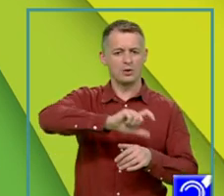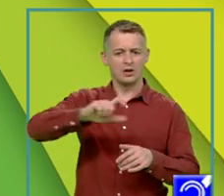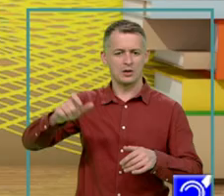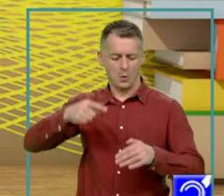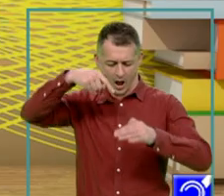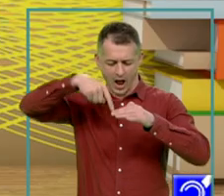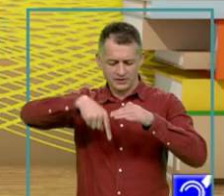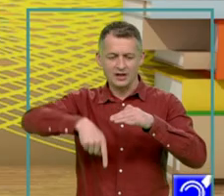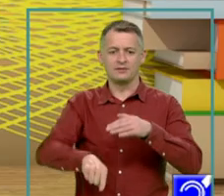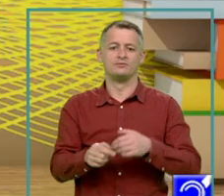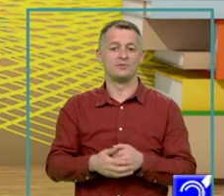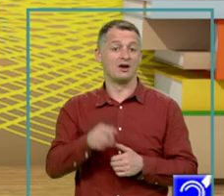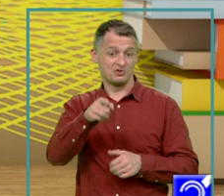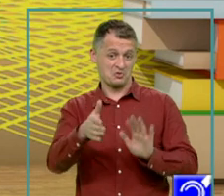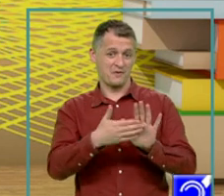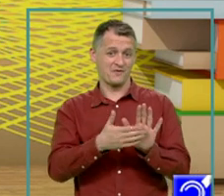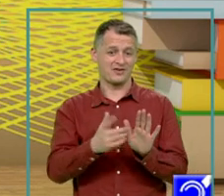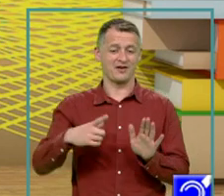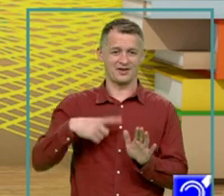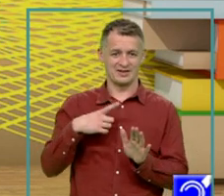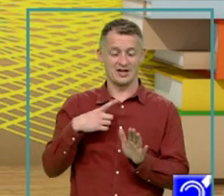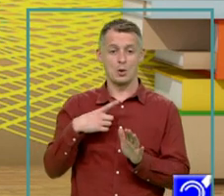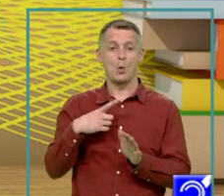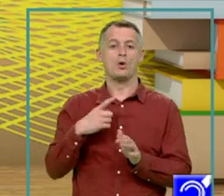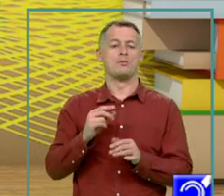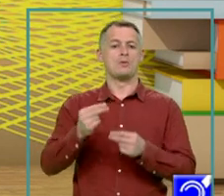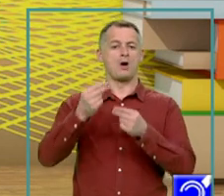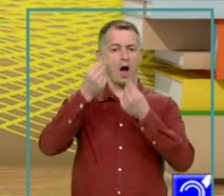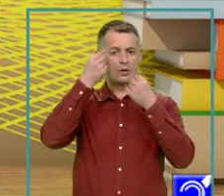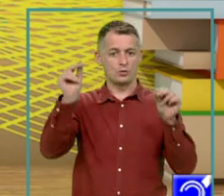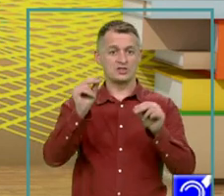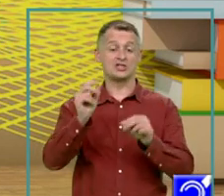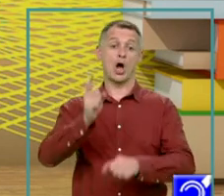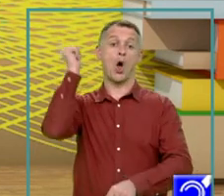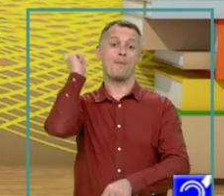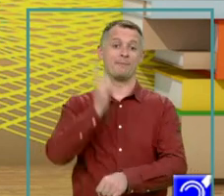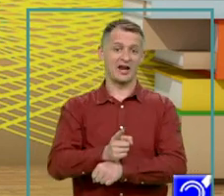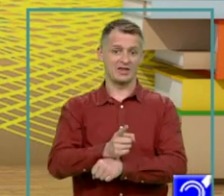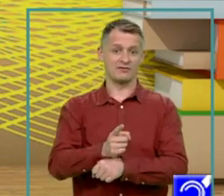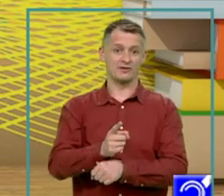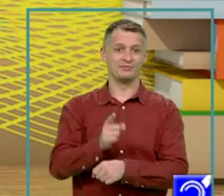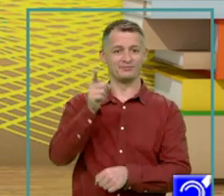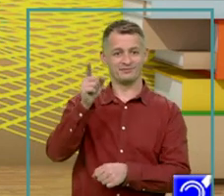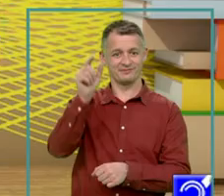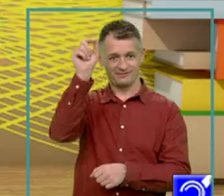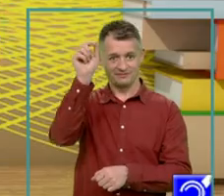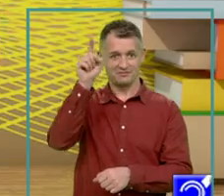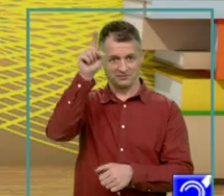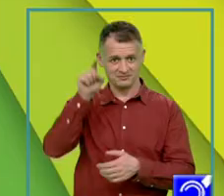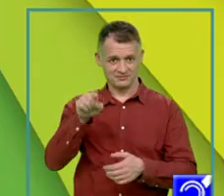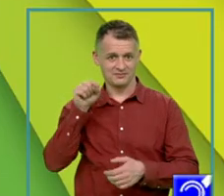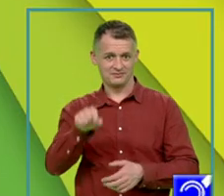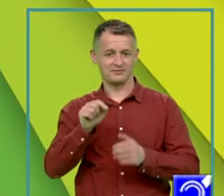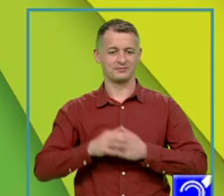dovada că este un enunț imperativ Da și Atenție la ortografie înota nu scriem cumva cu